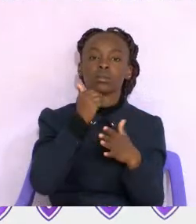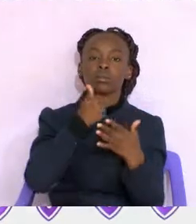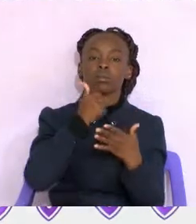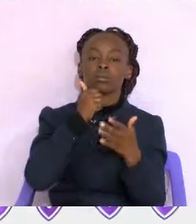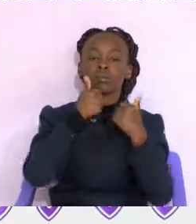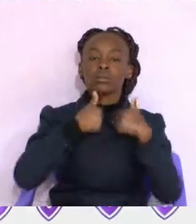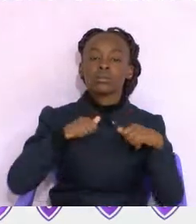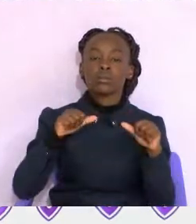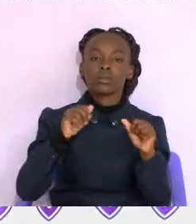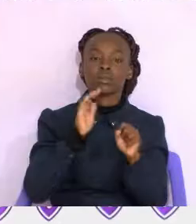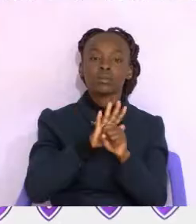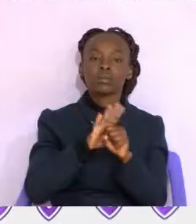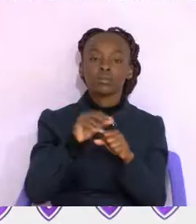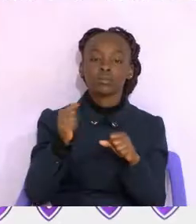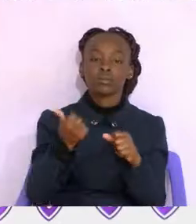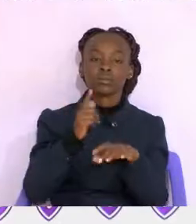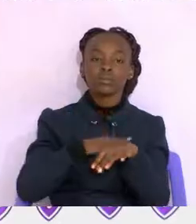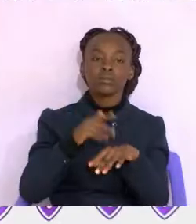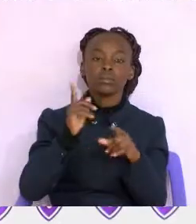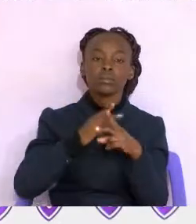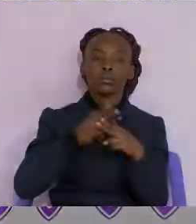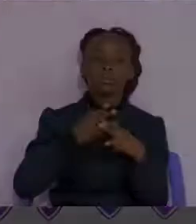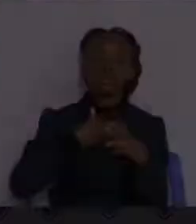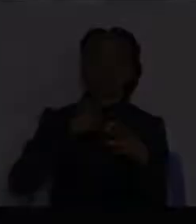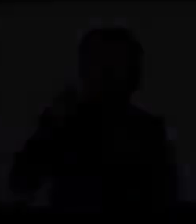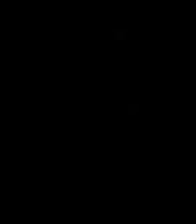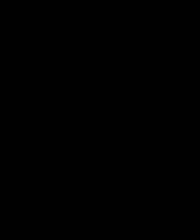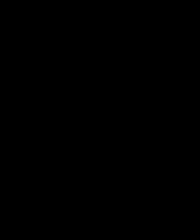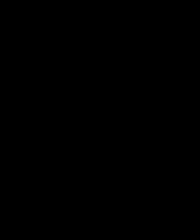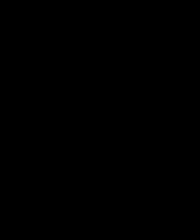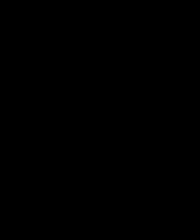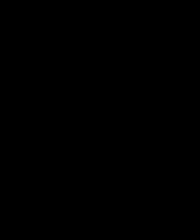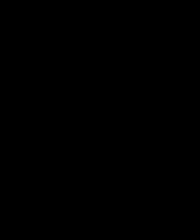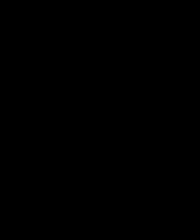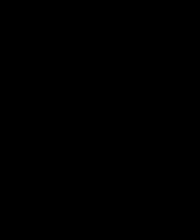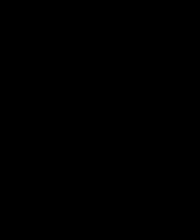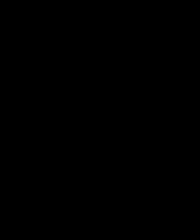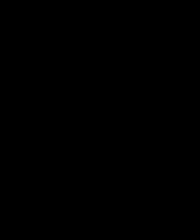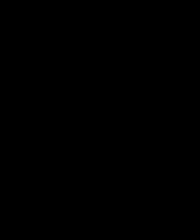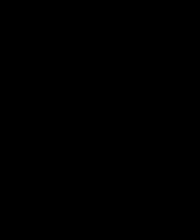sana. Mpaka wakati mwingine, majina yangu Apostle B. Shalom, shalom. God bless you.